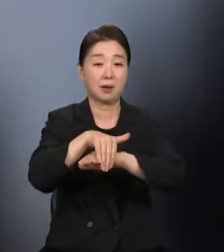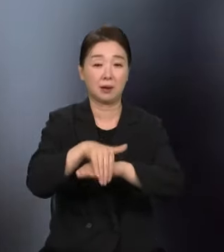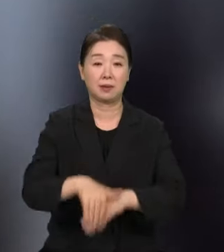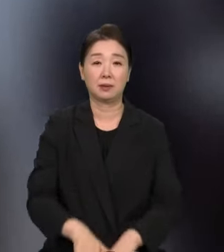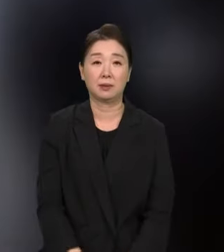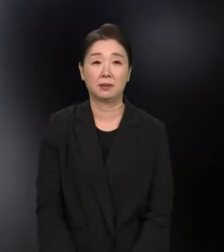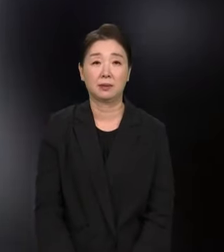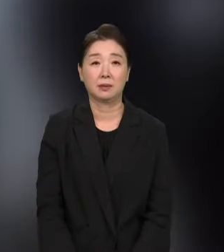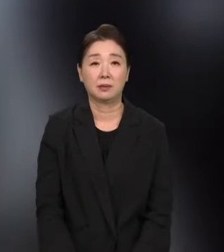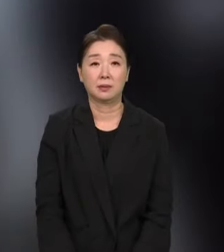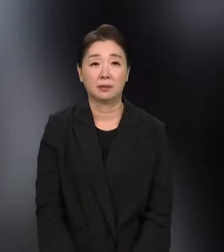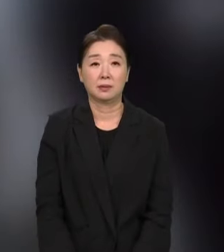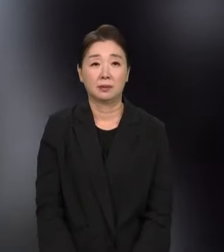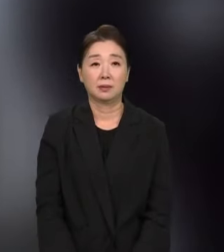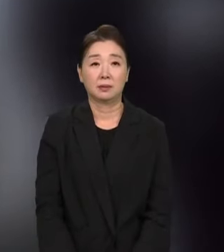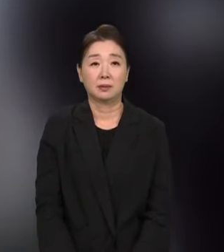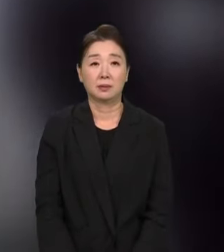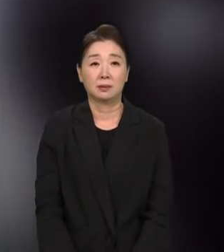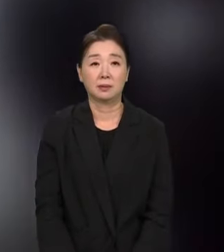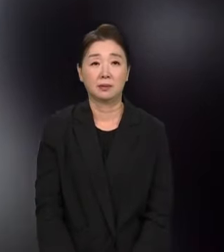JTBC 경입니다